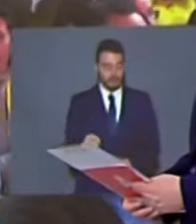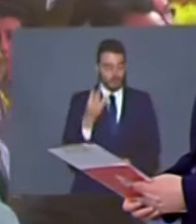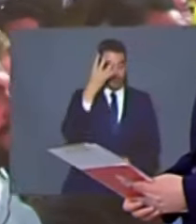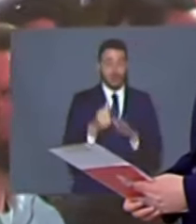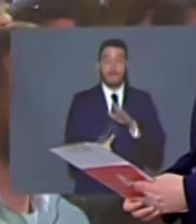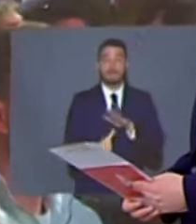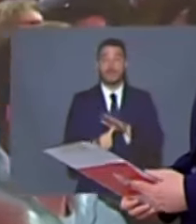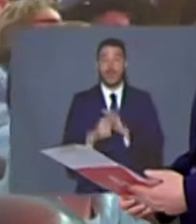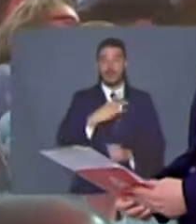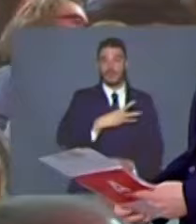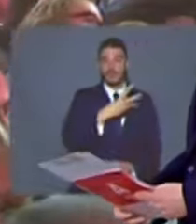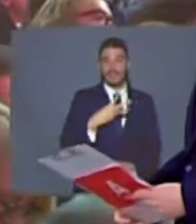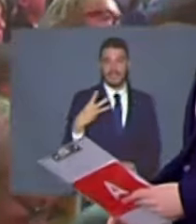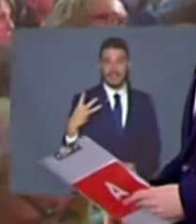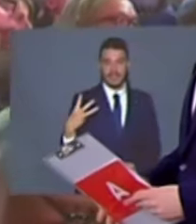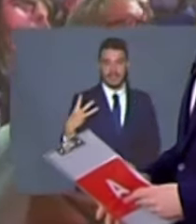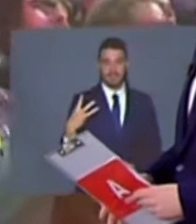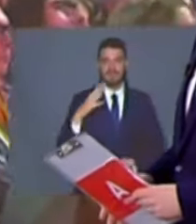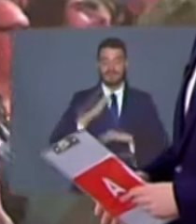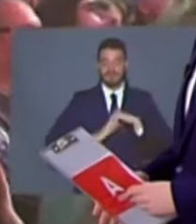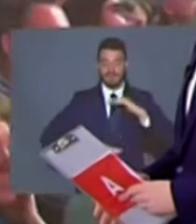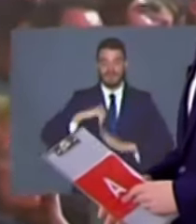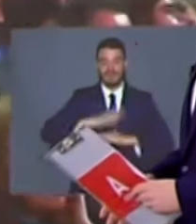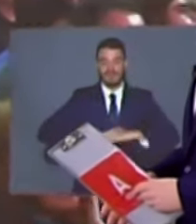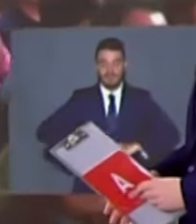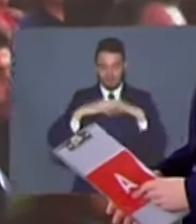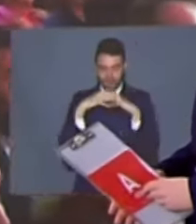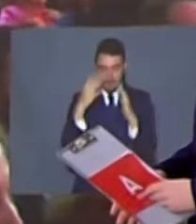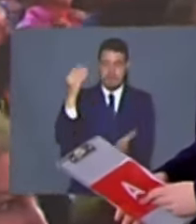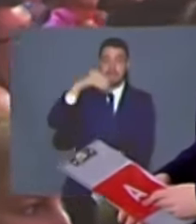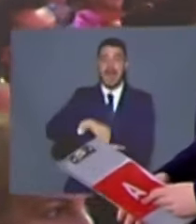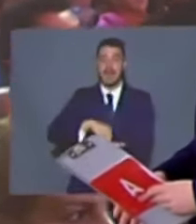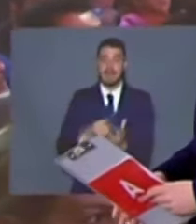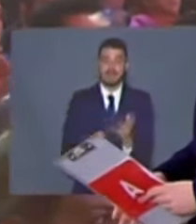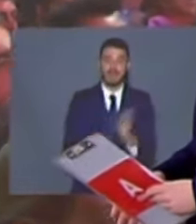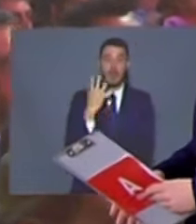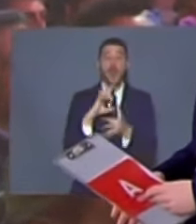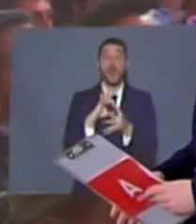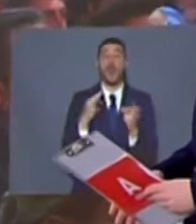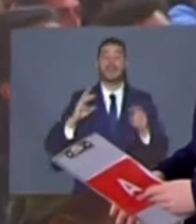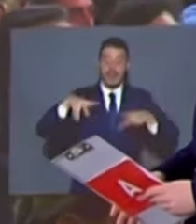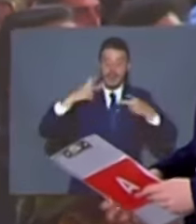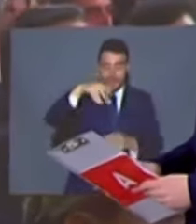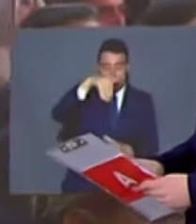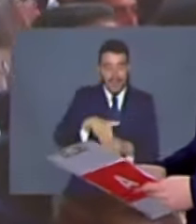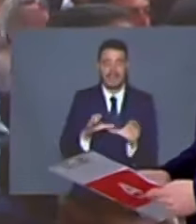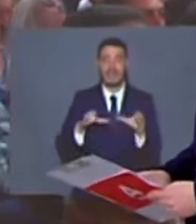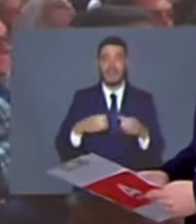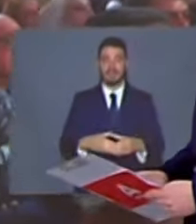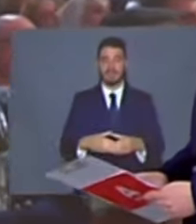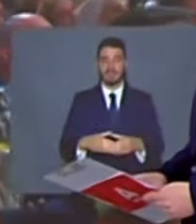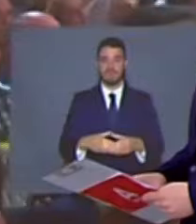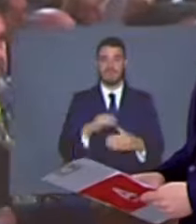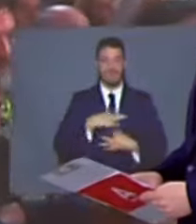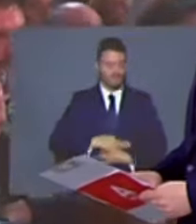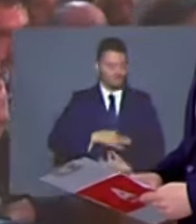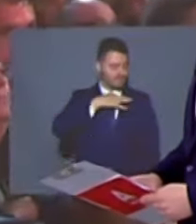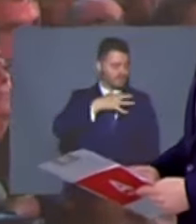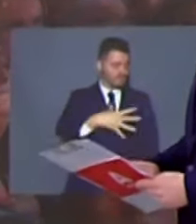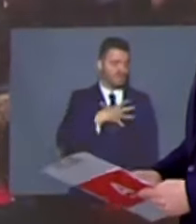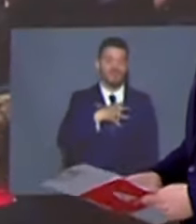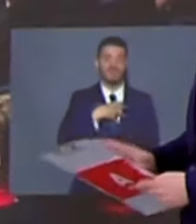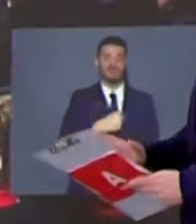μου πεις ποιος ήταν ο ρόλος που διαδραμάτισαν ο Νίκος Παπάς και ο Σοκράτης Φάμελος στο σημερινό αποτέλεσμα και καταλήξαμε